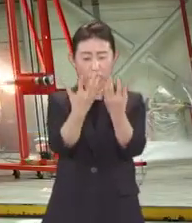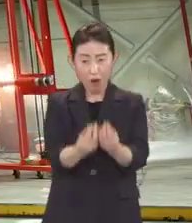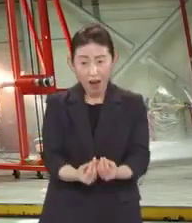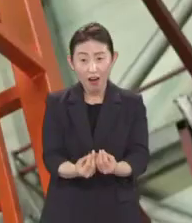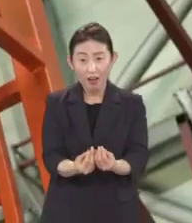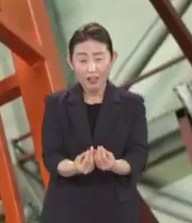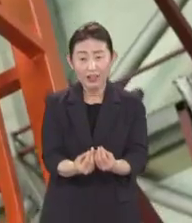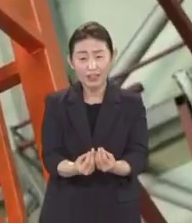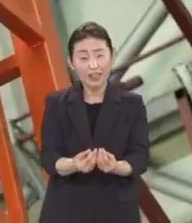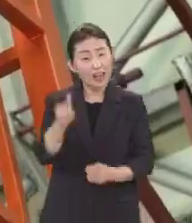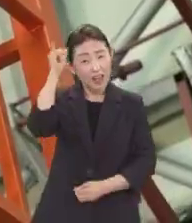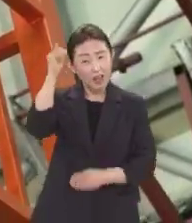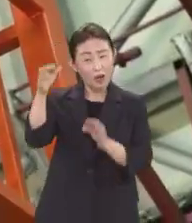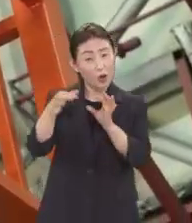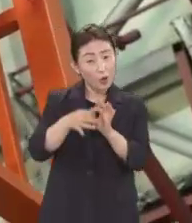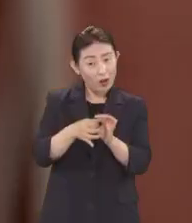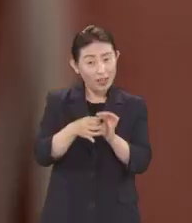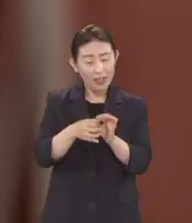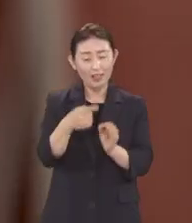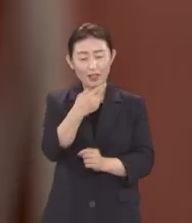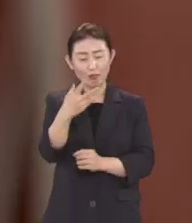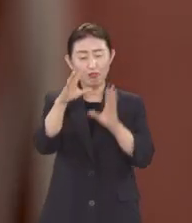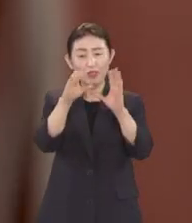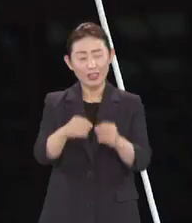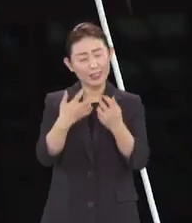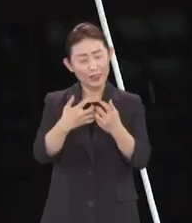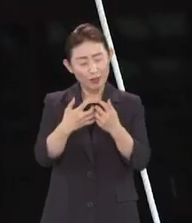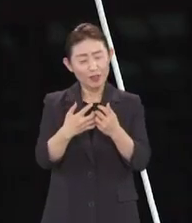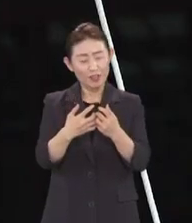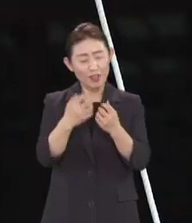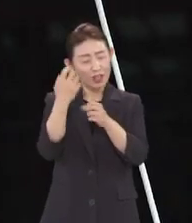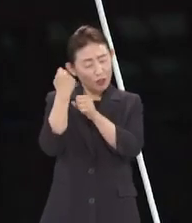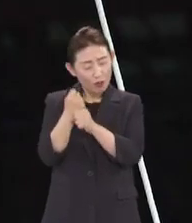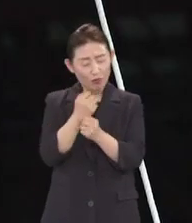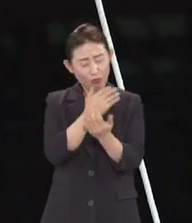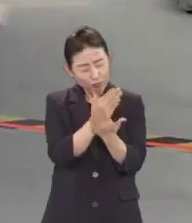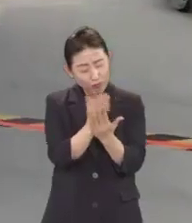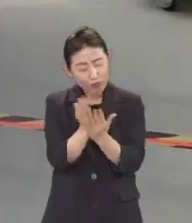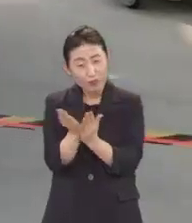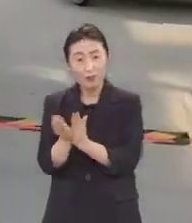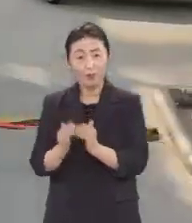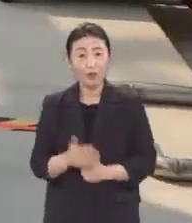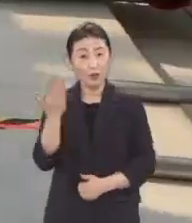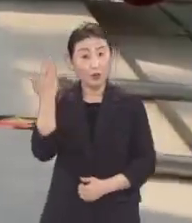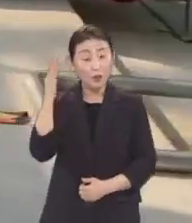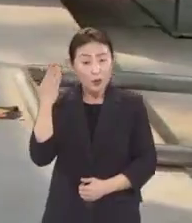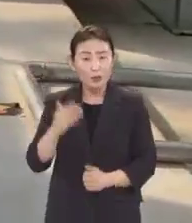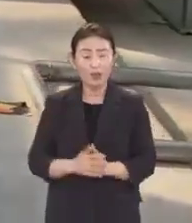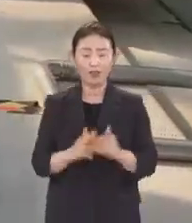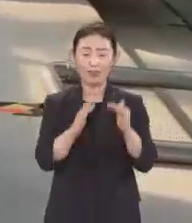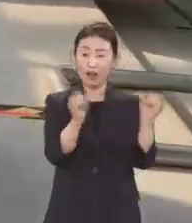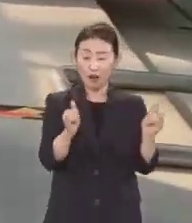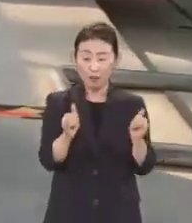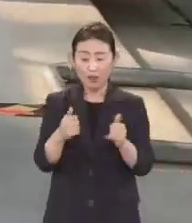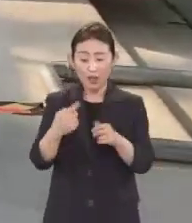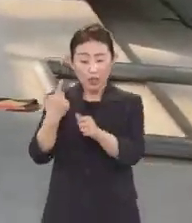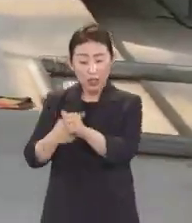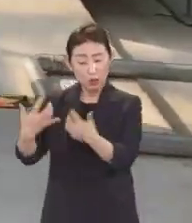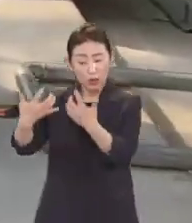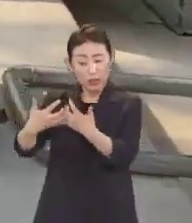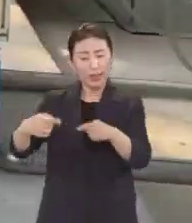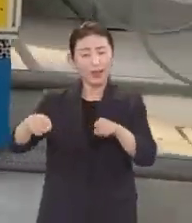진압하는 인공지능 소방관 기술까지 연구 영역을 넓혀왔습니다. 최근 기계연은 사람과 로봇의 공존을